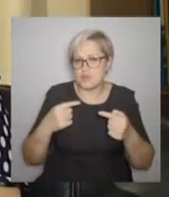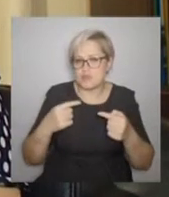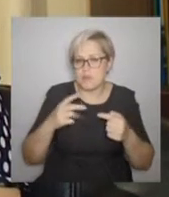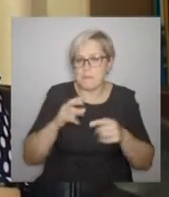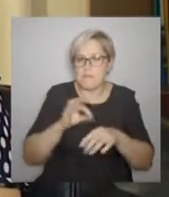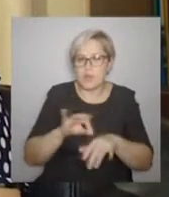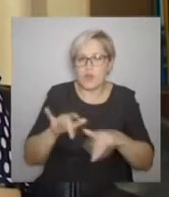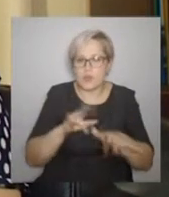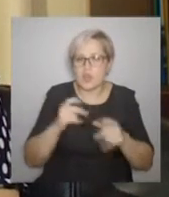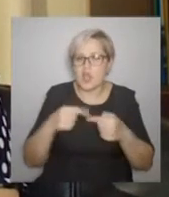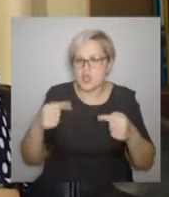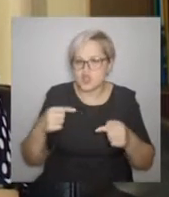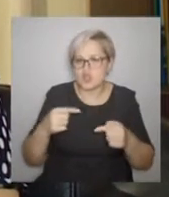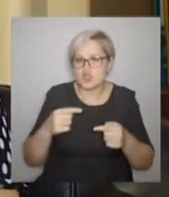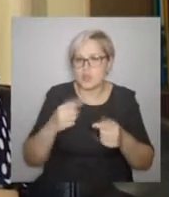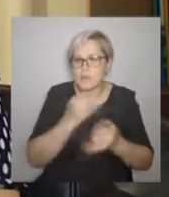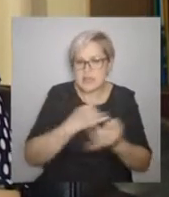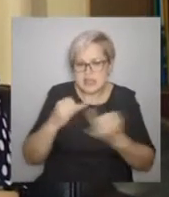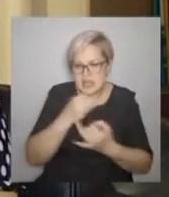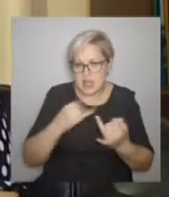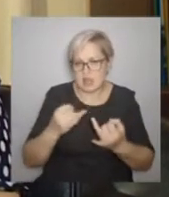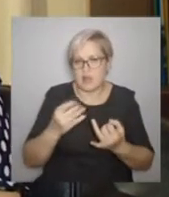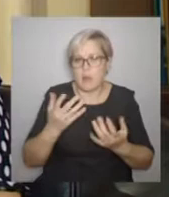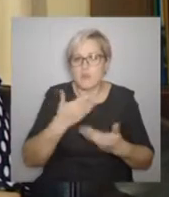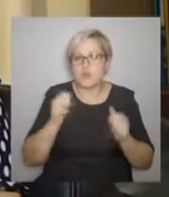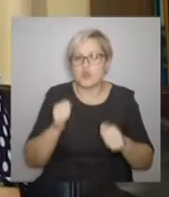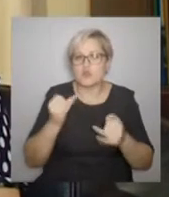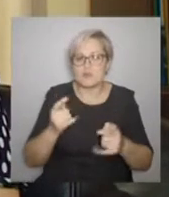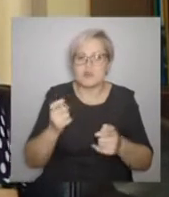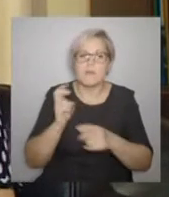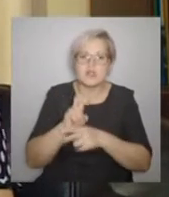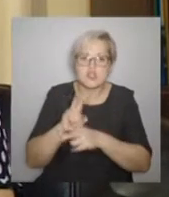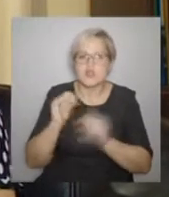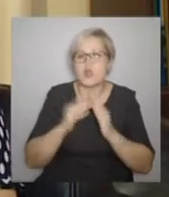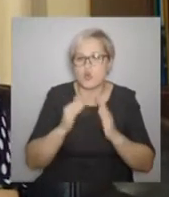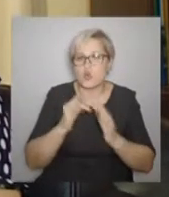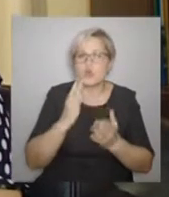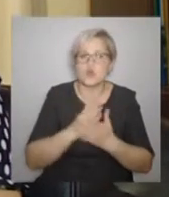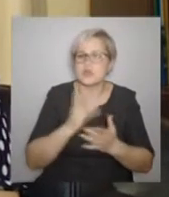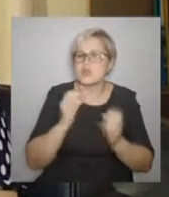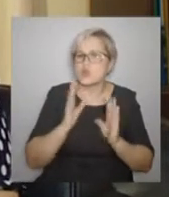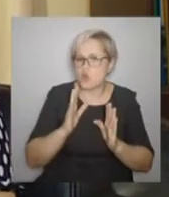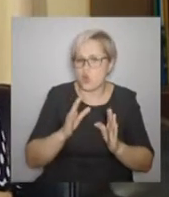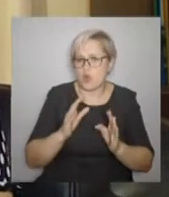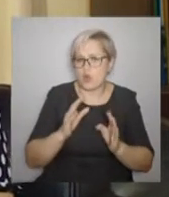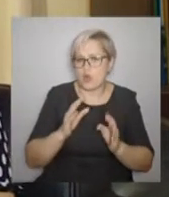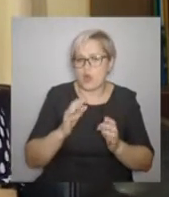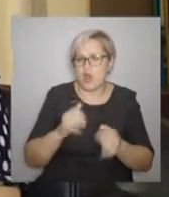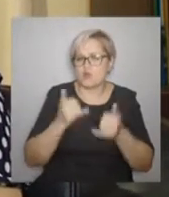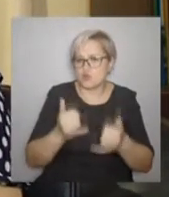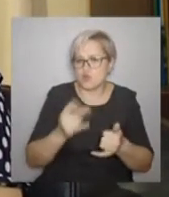и какая-то помощь, которая необходима, первая помощь, то есть это сходить в магазин, купить продукты, помочь